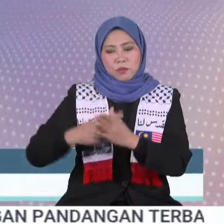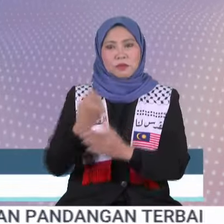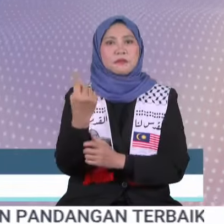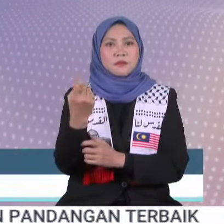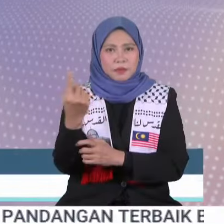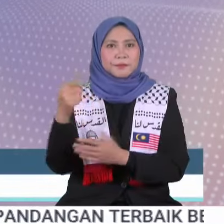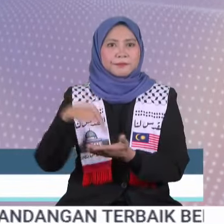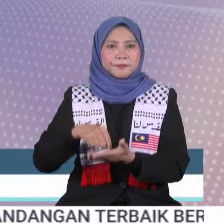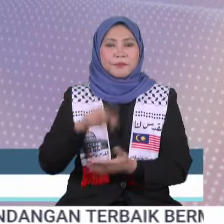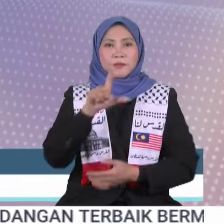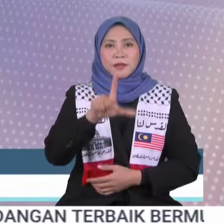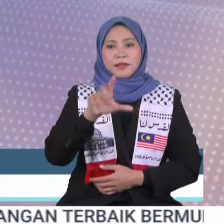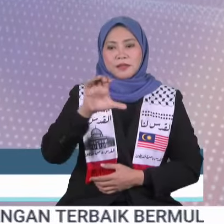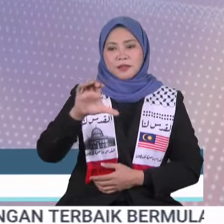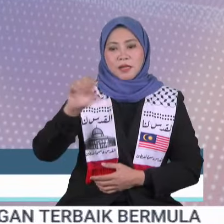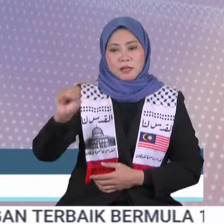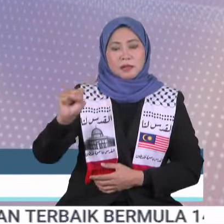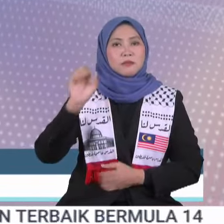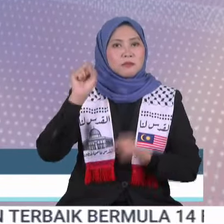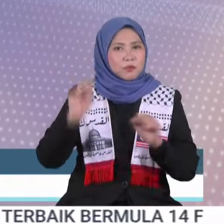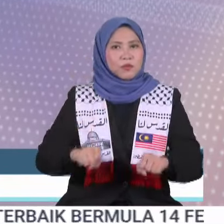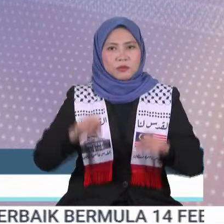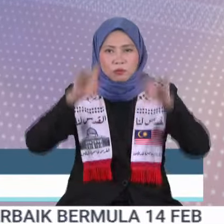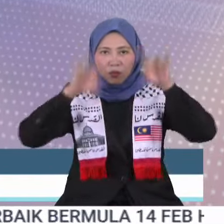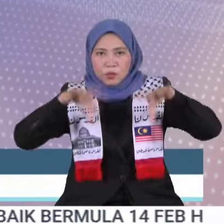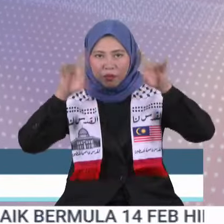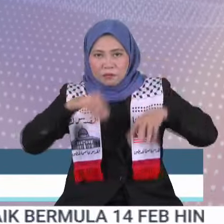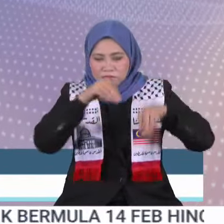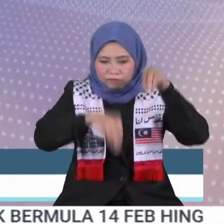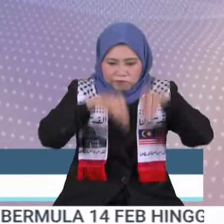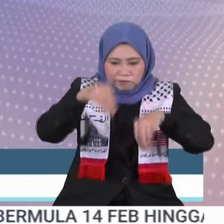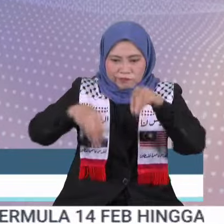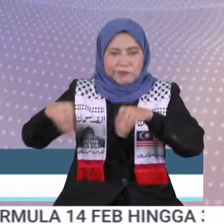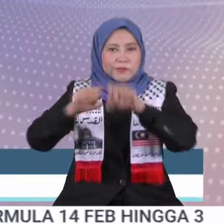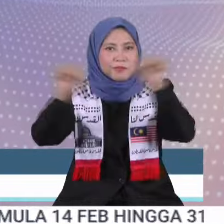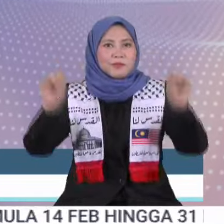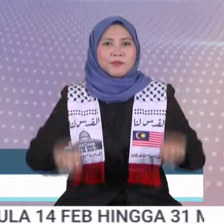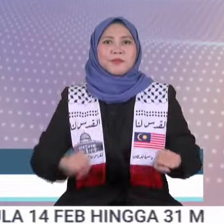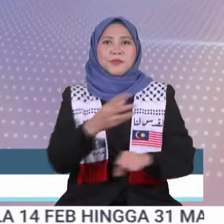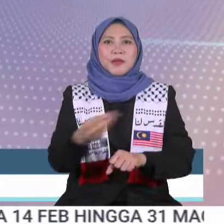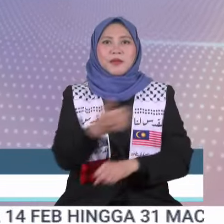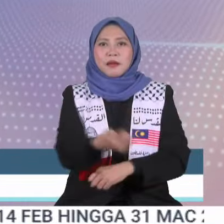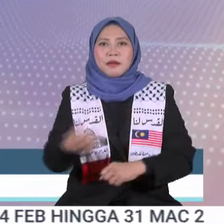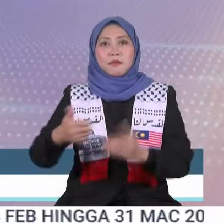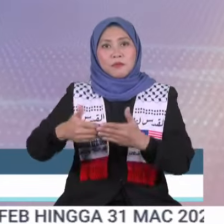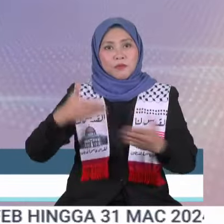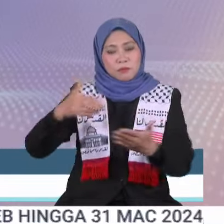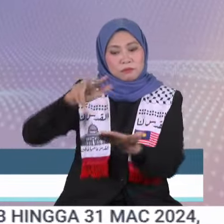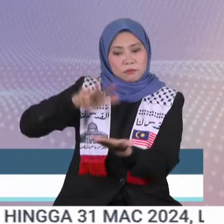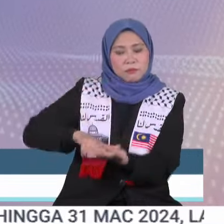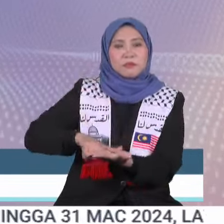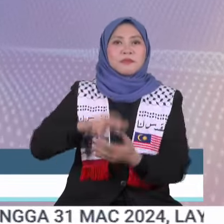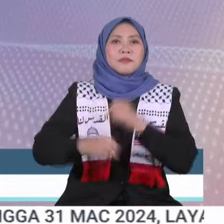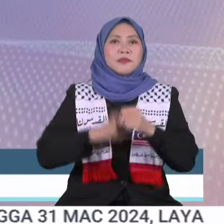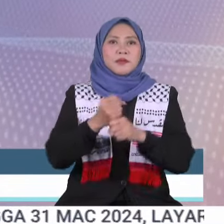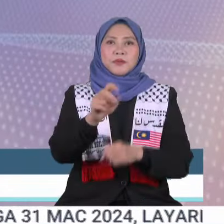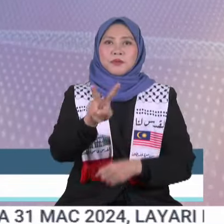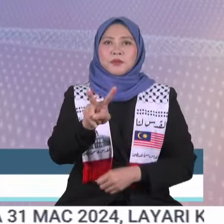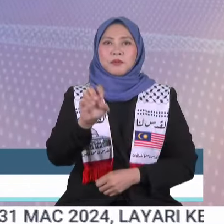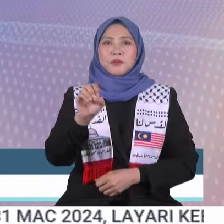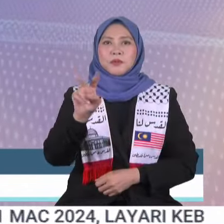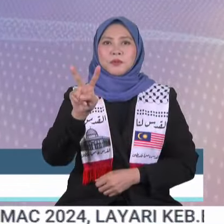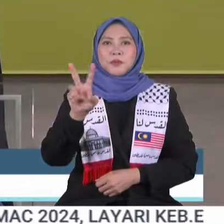ini lcs itu seterusnya perlu menjalani ujian pemasangan sistem dan peralatan sebelum ditauliahkan pada